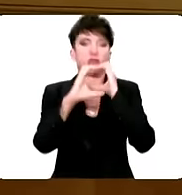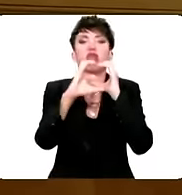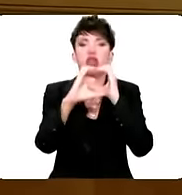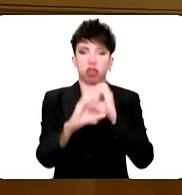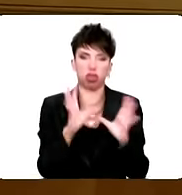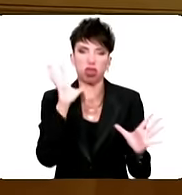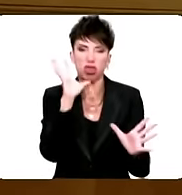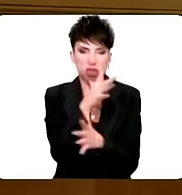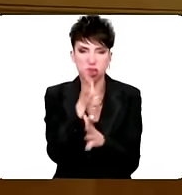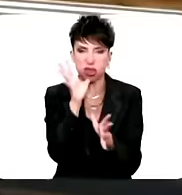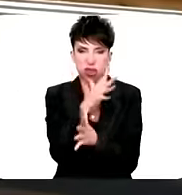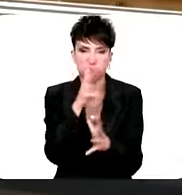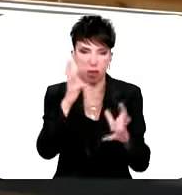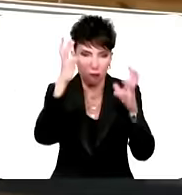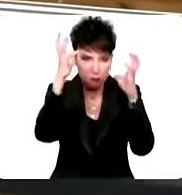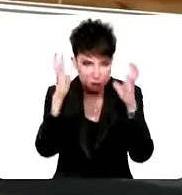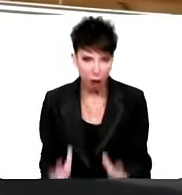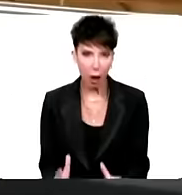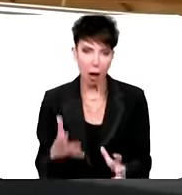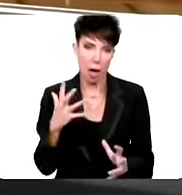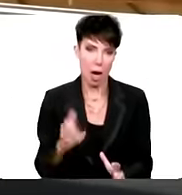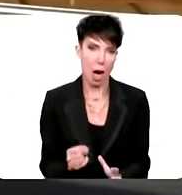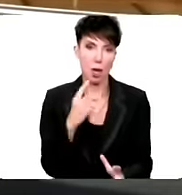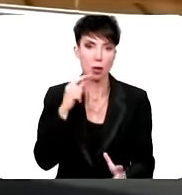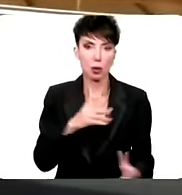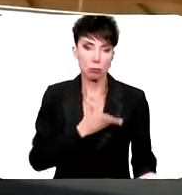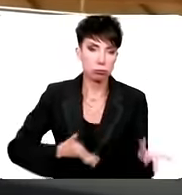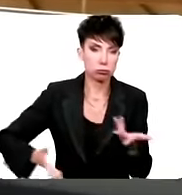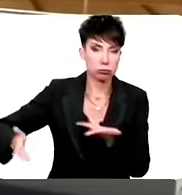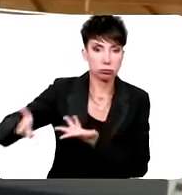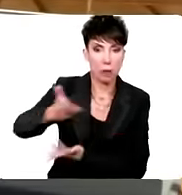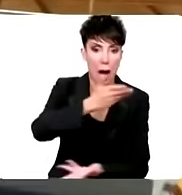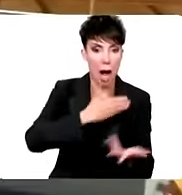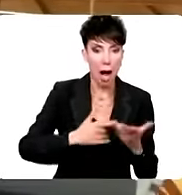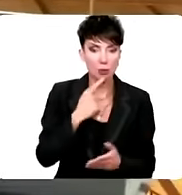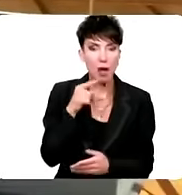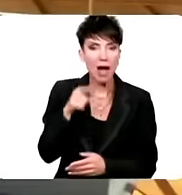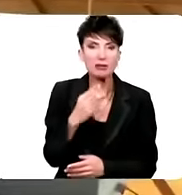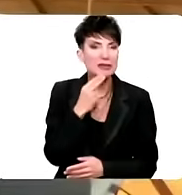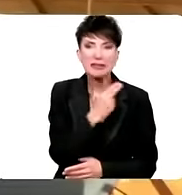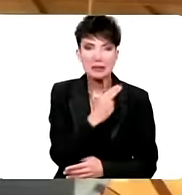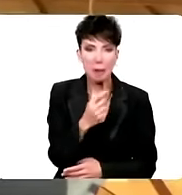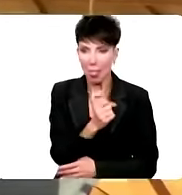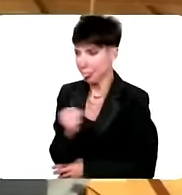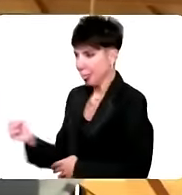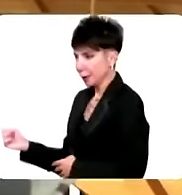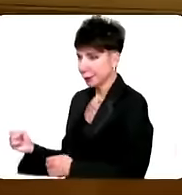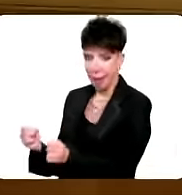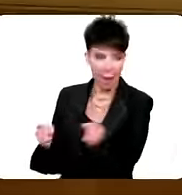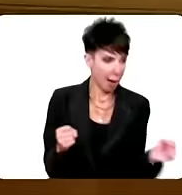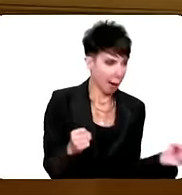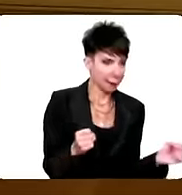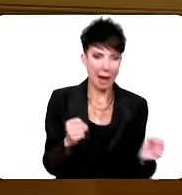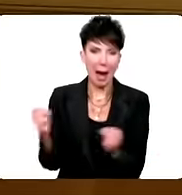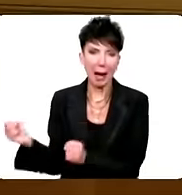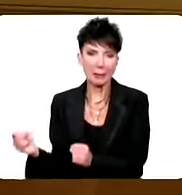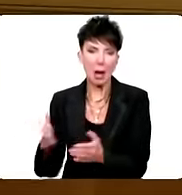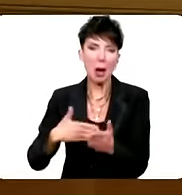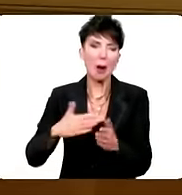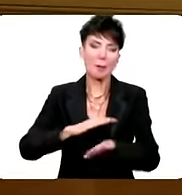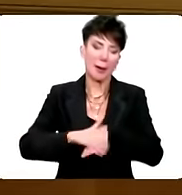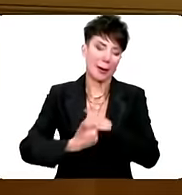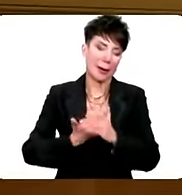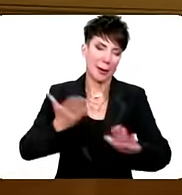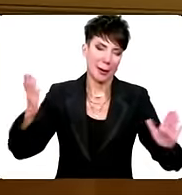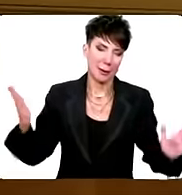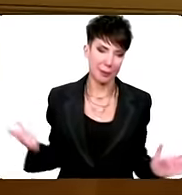Εντάξει, και τα οποία σταδιακά αλλάζουμε. Τι πολιτική είναι αυτό, είναι δεξιά πολιτική, είναι κεντρώα πολιτική, αριστερή. Αυτά που απασχολούν τον κόσμο. Τουλάχιστον